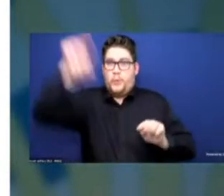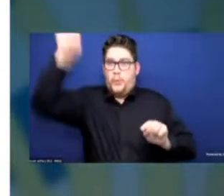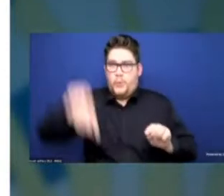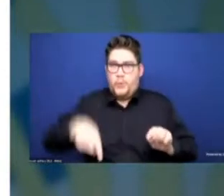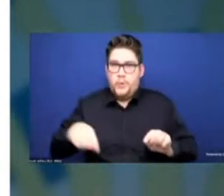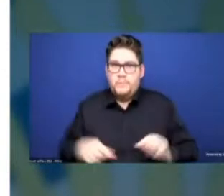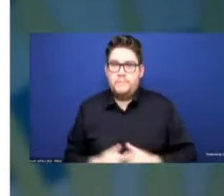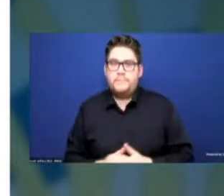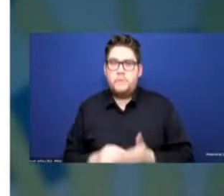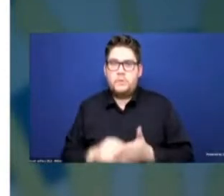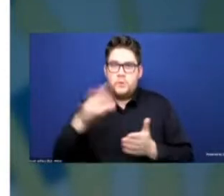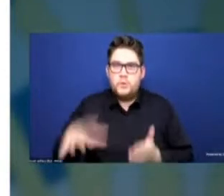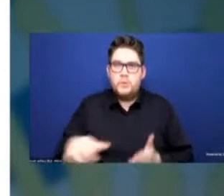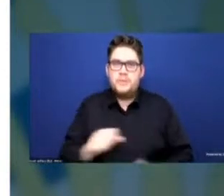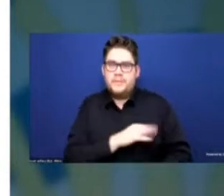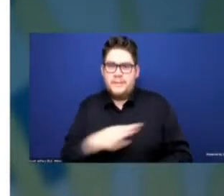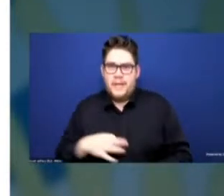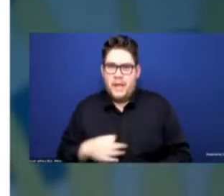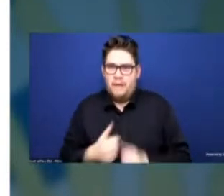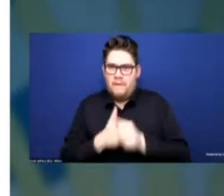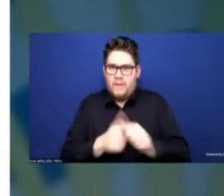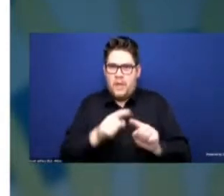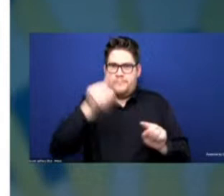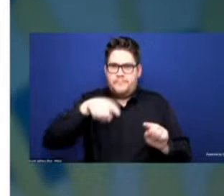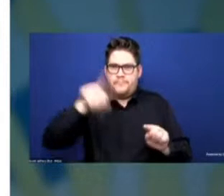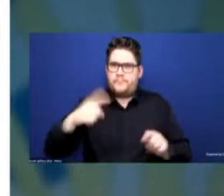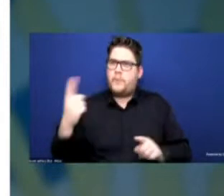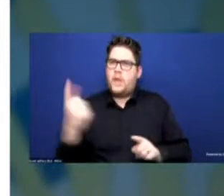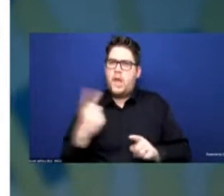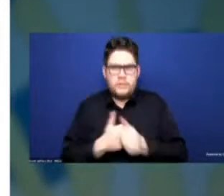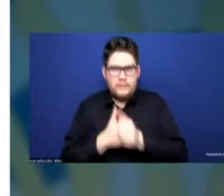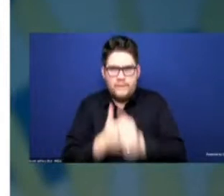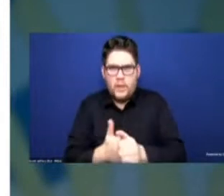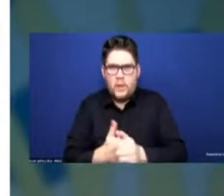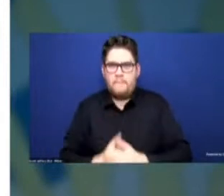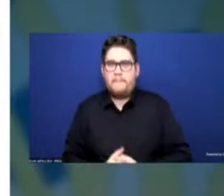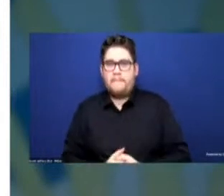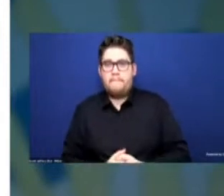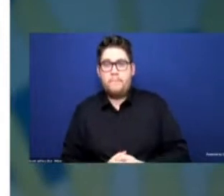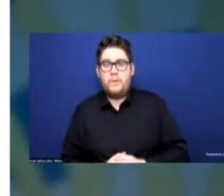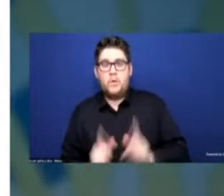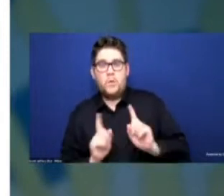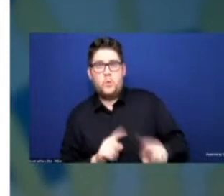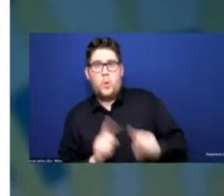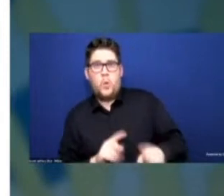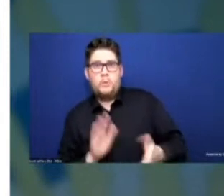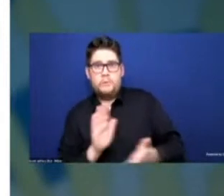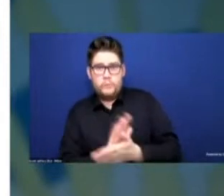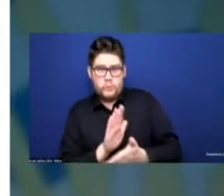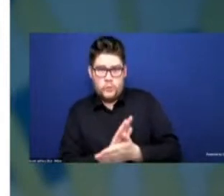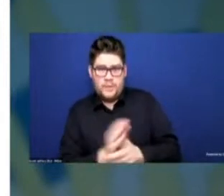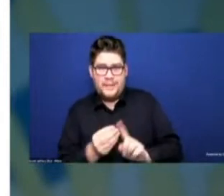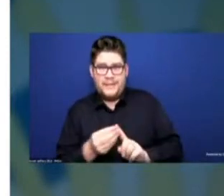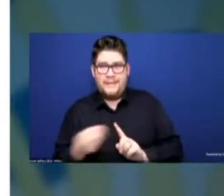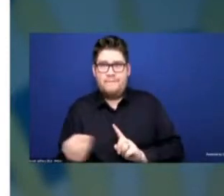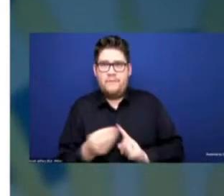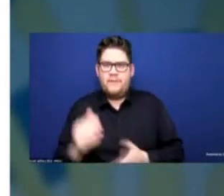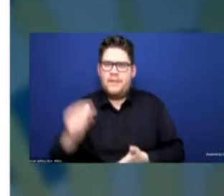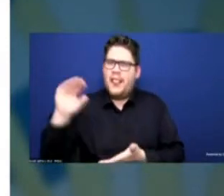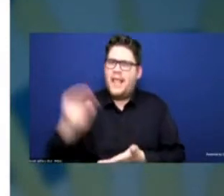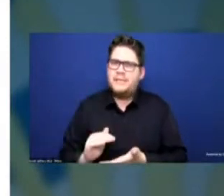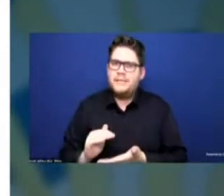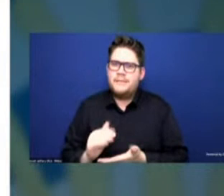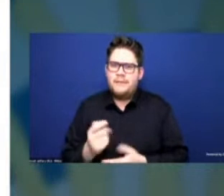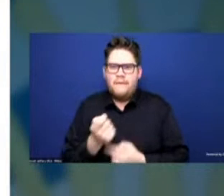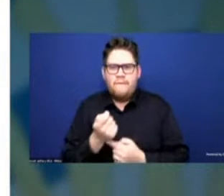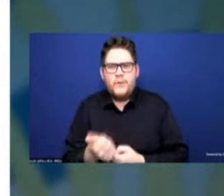是 but that when they're in the structured school environment, the rates of transmission are much, much less. Having